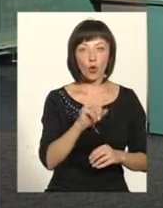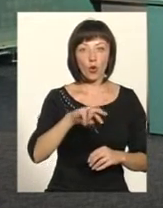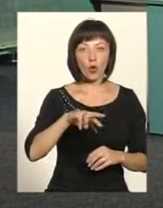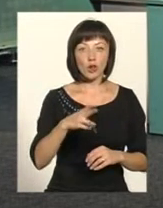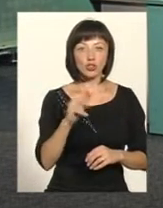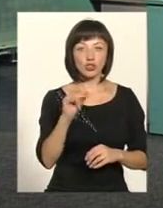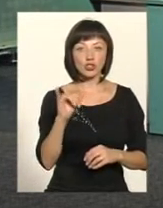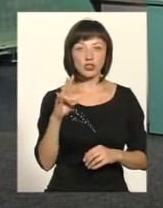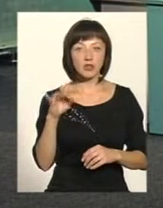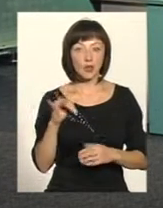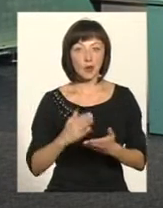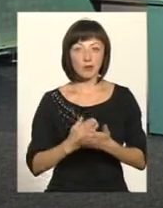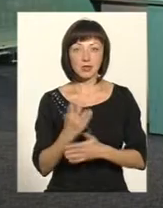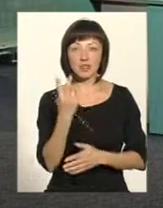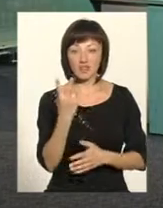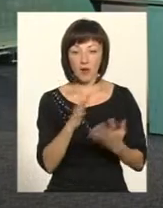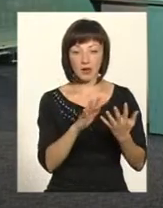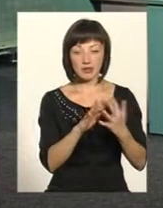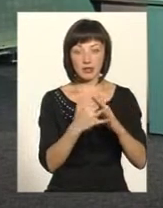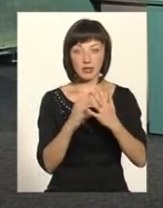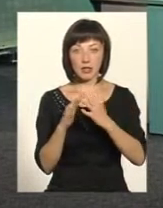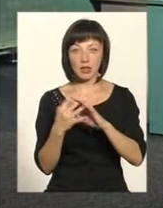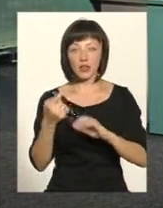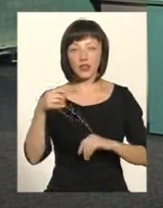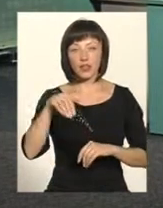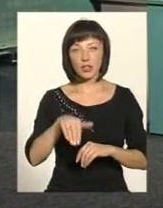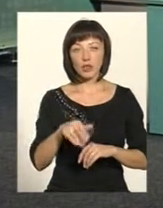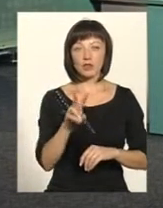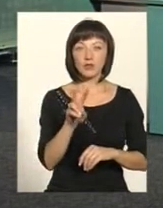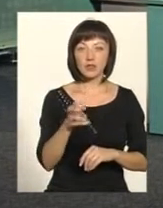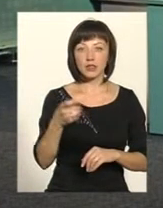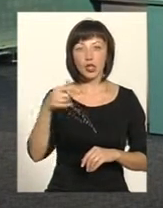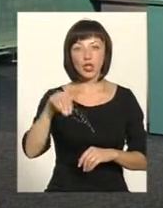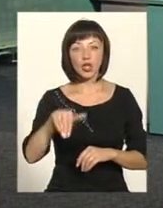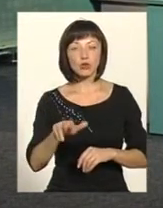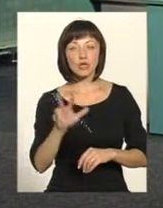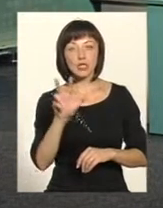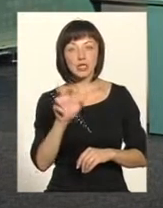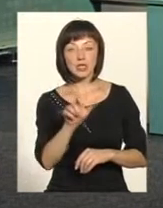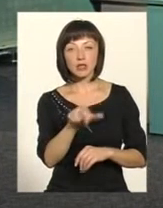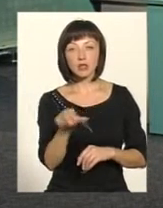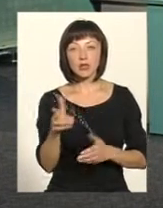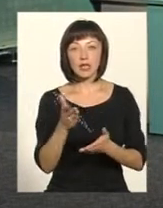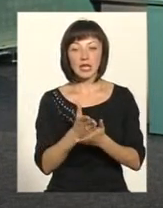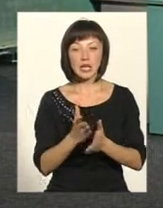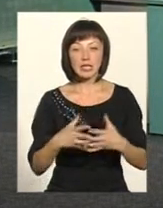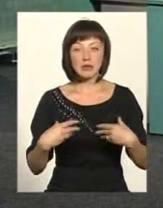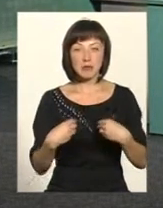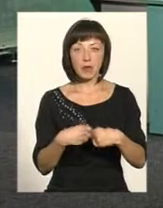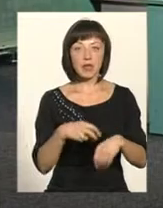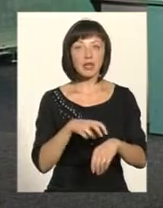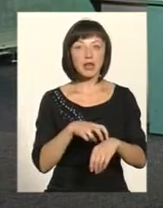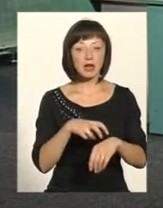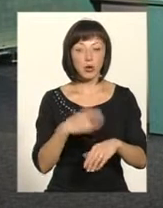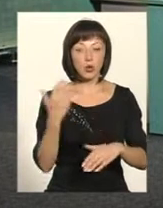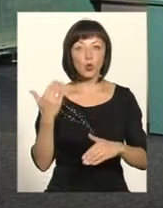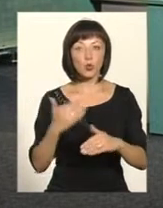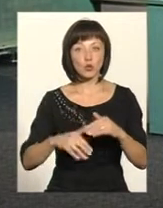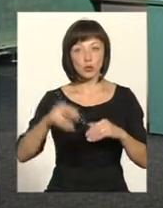амбулаторія, буде обслуговувати два села з населенням 1200-1300 чоловік. Є сімейний лікар, який вже пройшов інтернатуру на